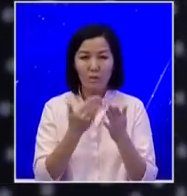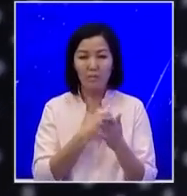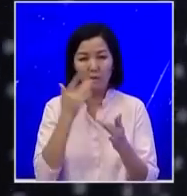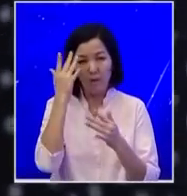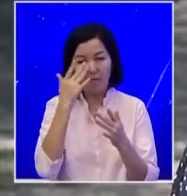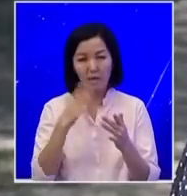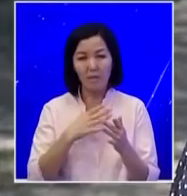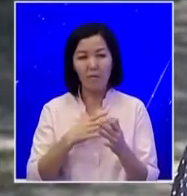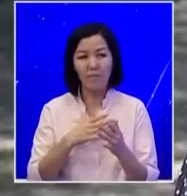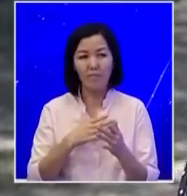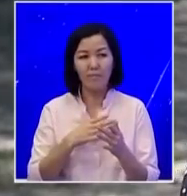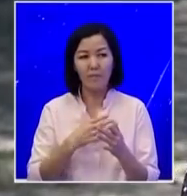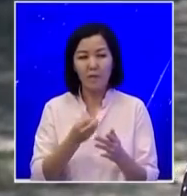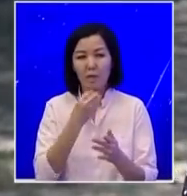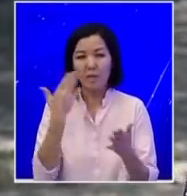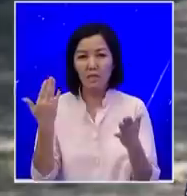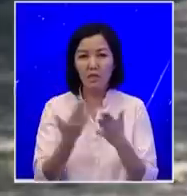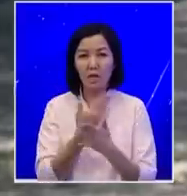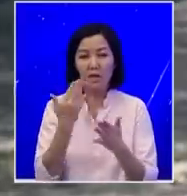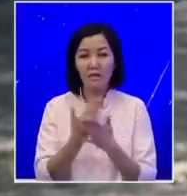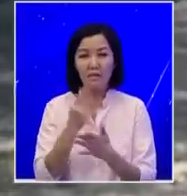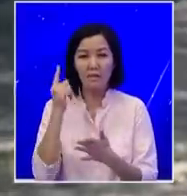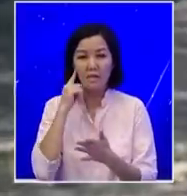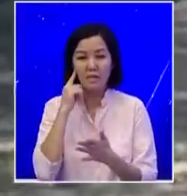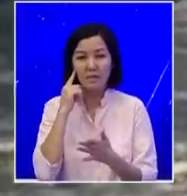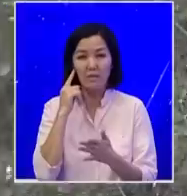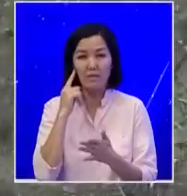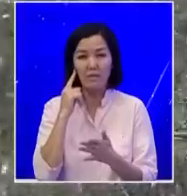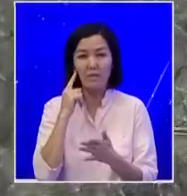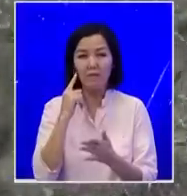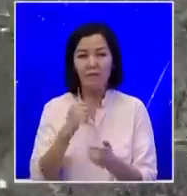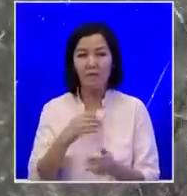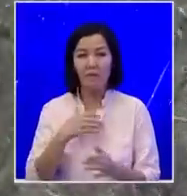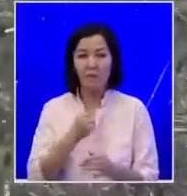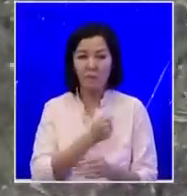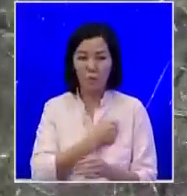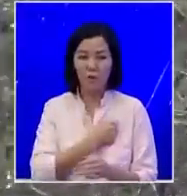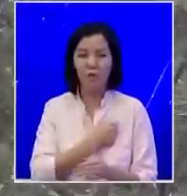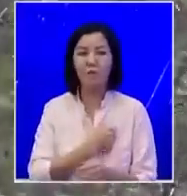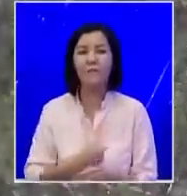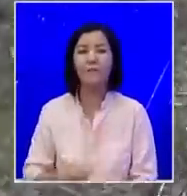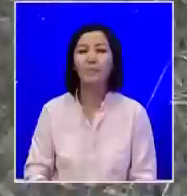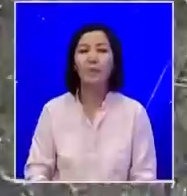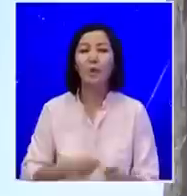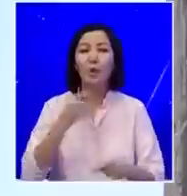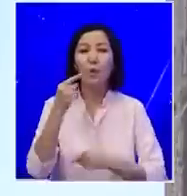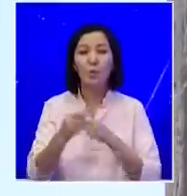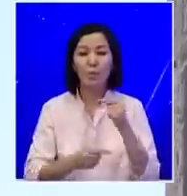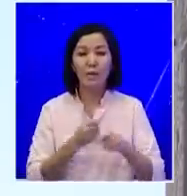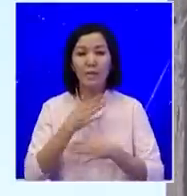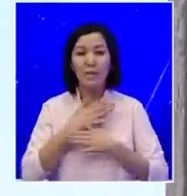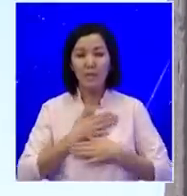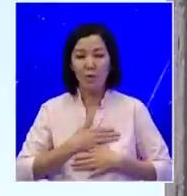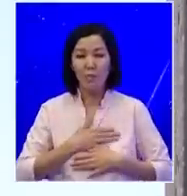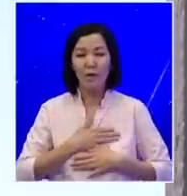кетті. Осы жақсы қабарды, есту бұйырмады, өкінішті. Ештенге шақсы, ұрпақтары тәуіп айтысып